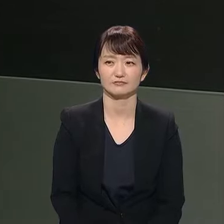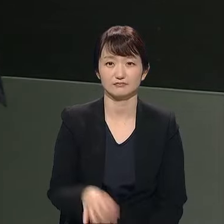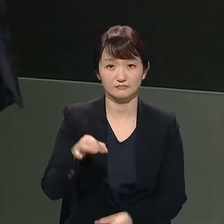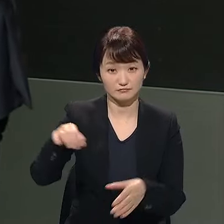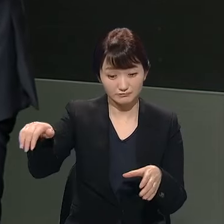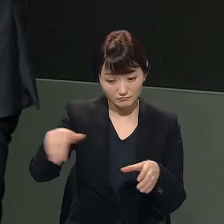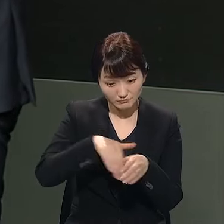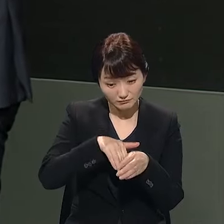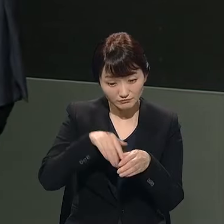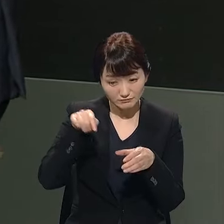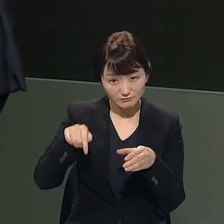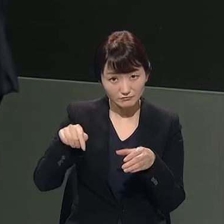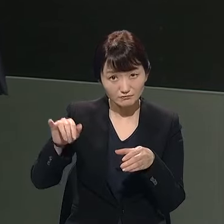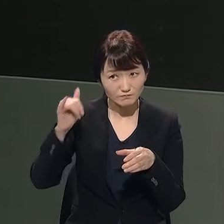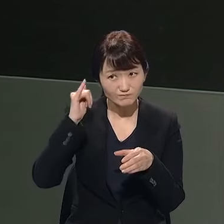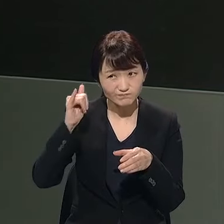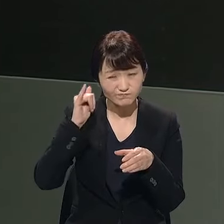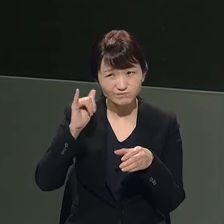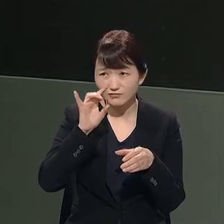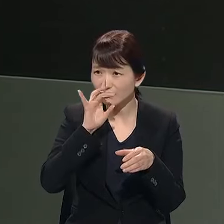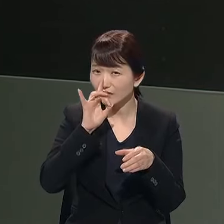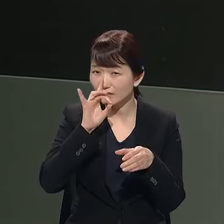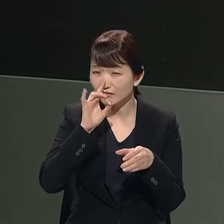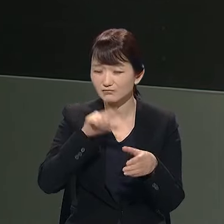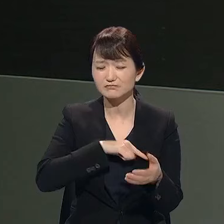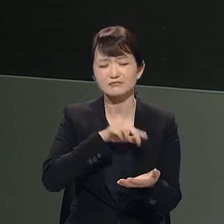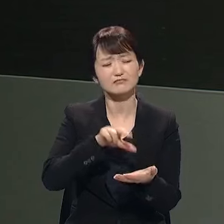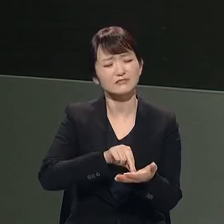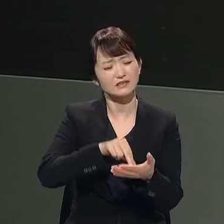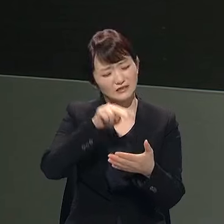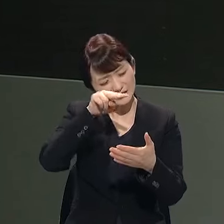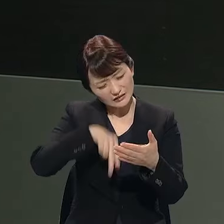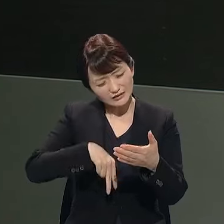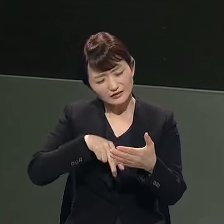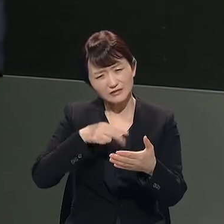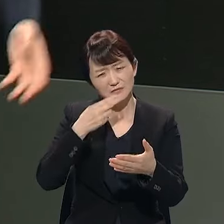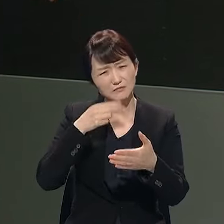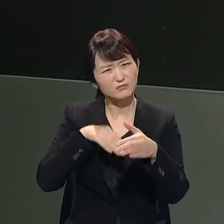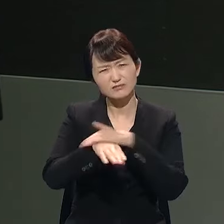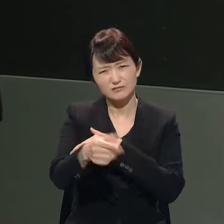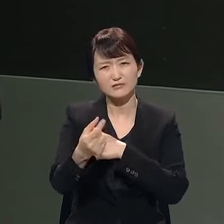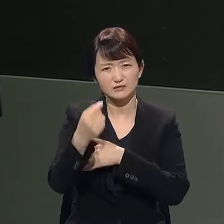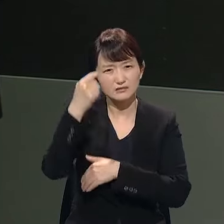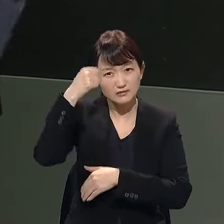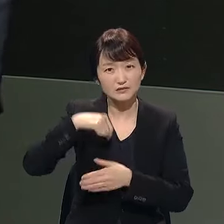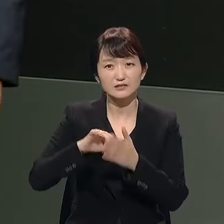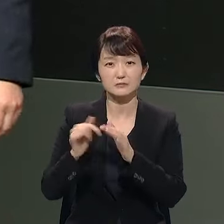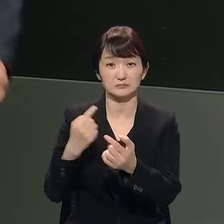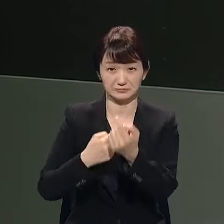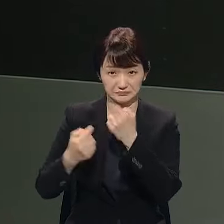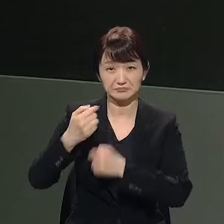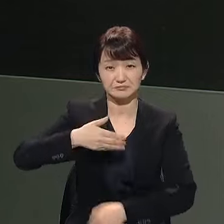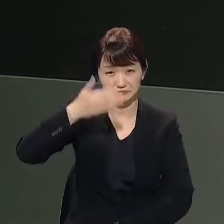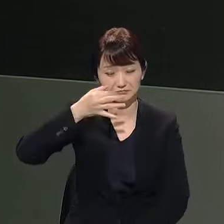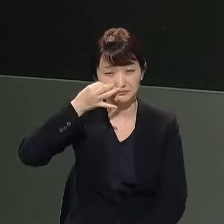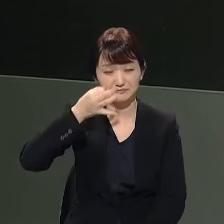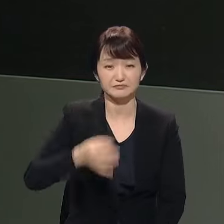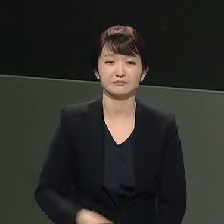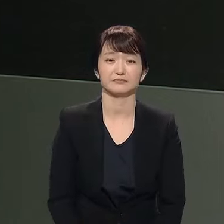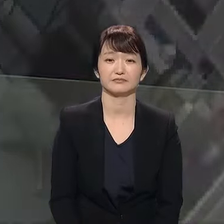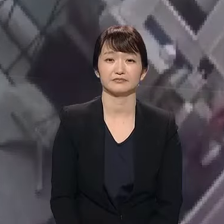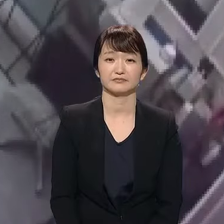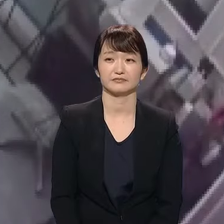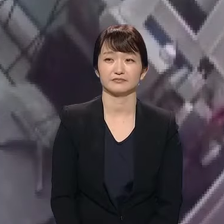입금 한다더니 연락 불가 아이 뭐 제목만 읽어도 먹치 느낌 팍 오지 않습니까 사반 가족께서 제보해 주신 영상